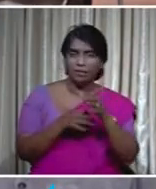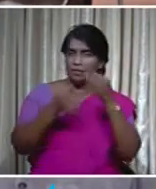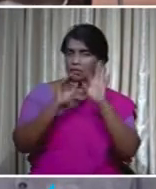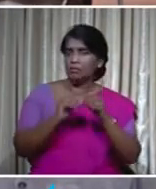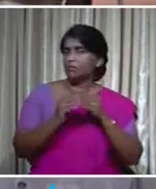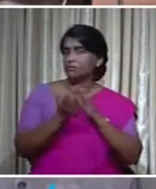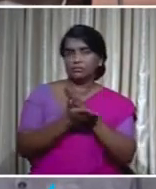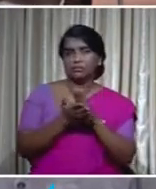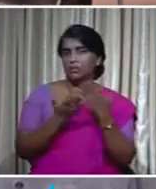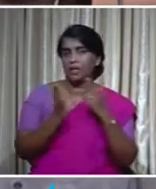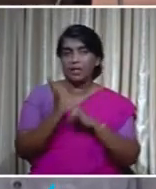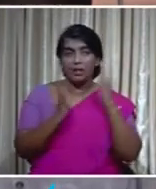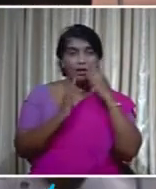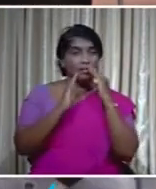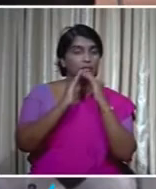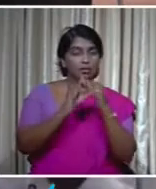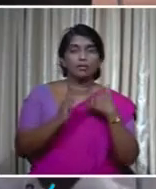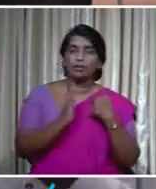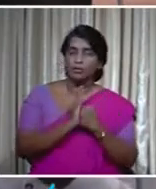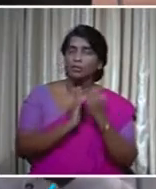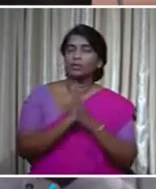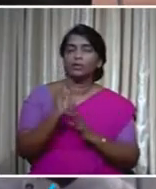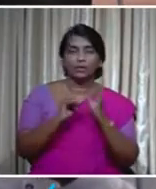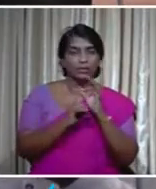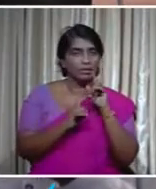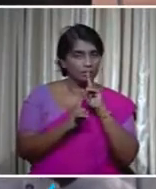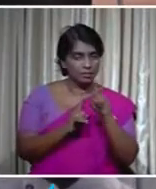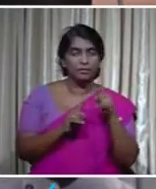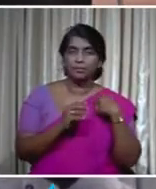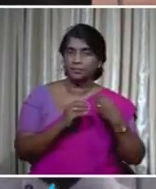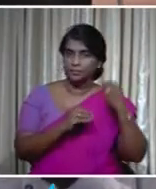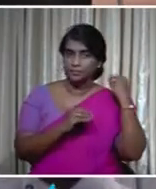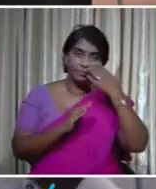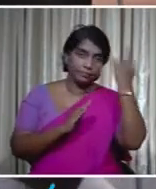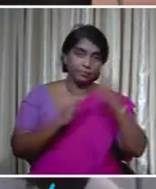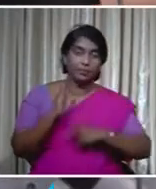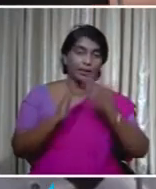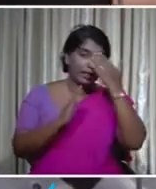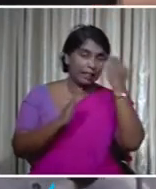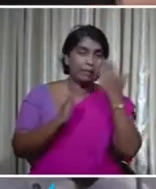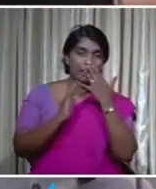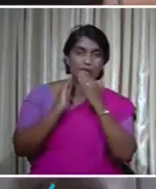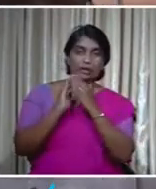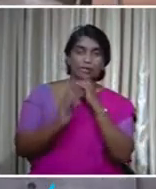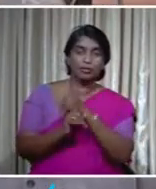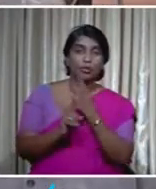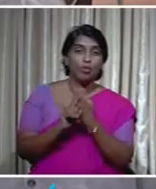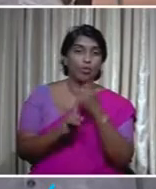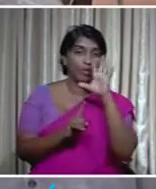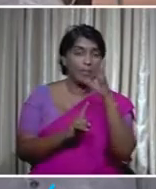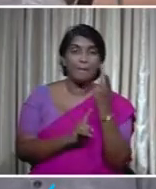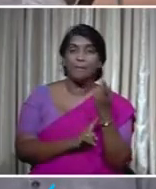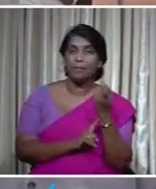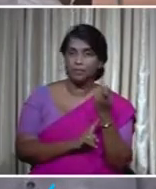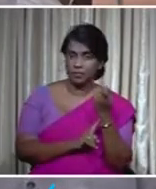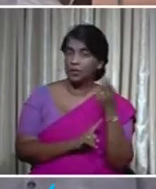கூட நான் ஒன்றை கௌரவ அமைச்சர் அவர்களே குறிப்பிட விரும்புகிறேன். அண்மையிலே யாழ்ப்பாணம் இந்து கல்லூரியிலே 5 கோடி ரூபாய் செலவிலே ஒரு மைதானத்தை